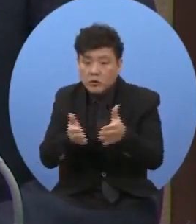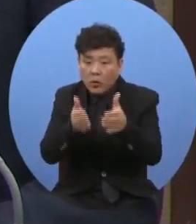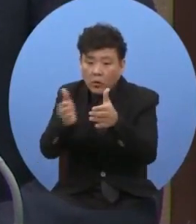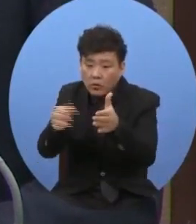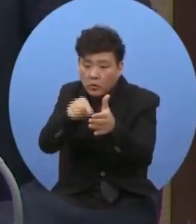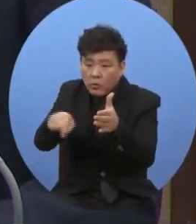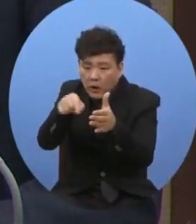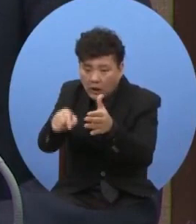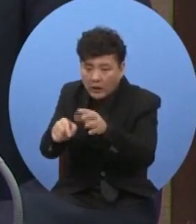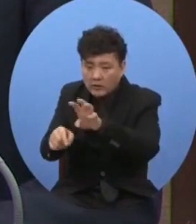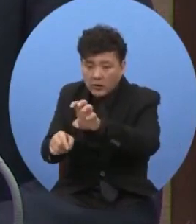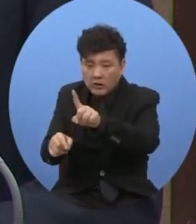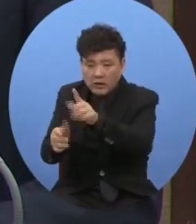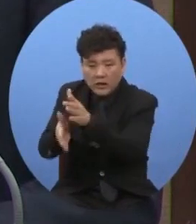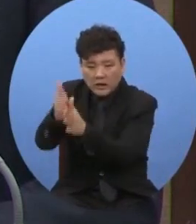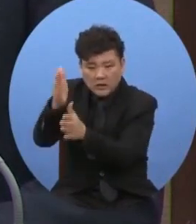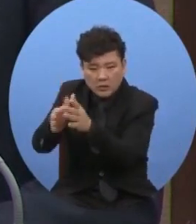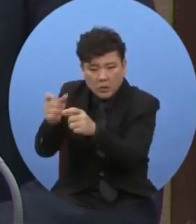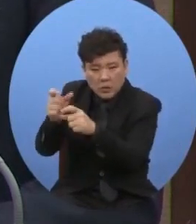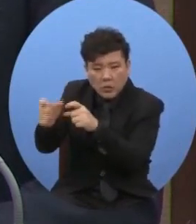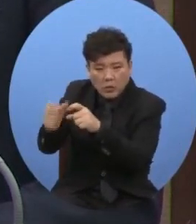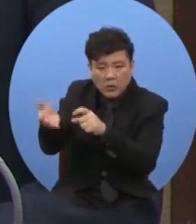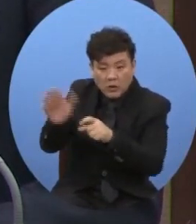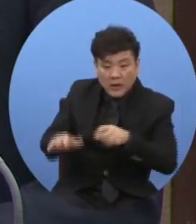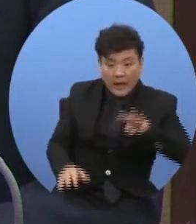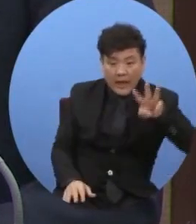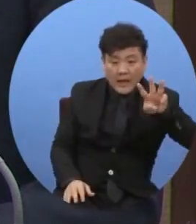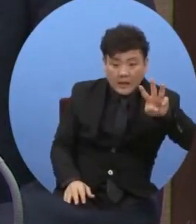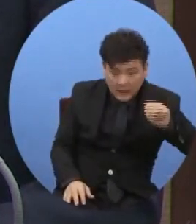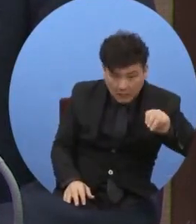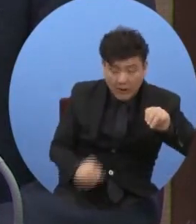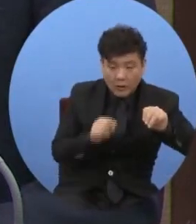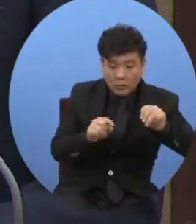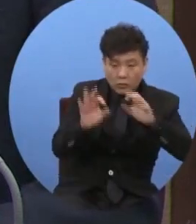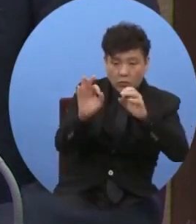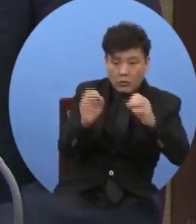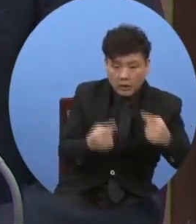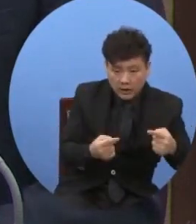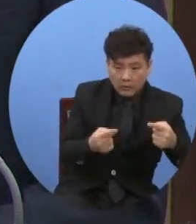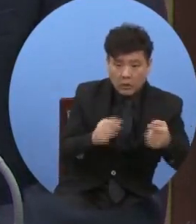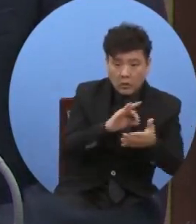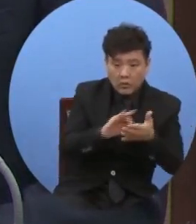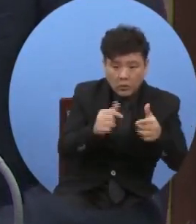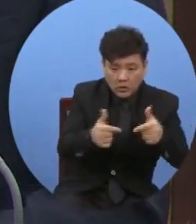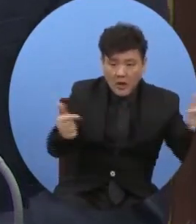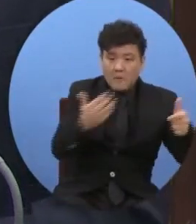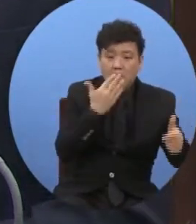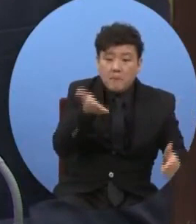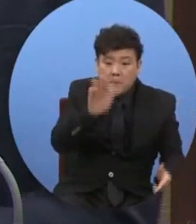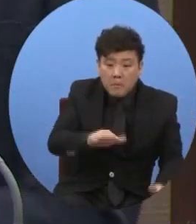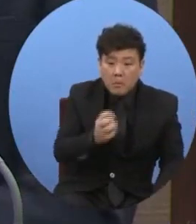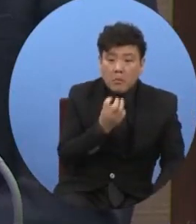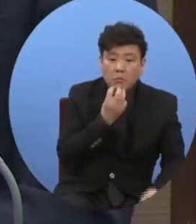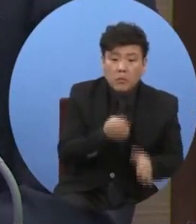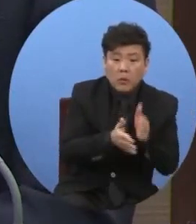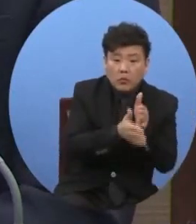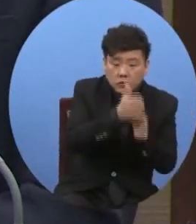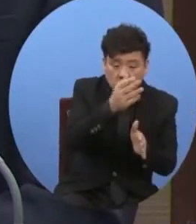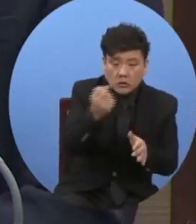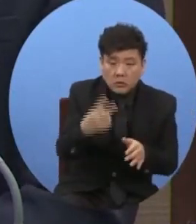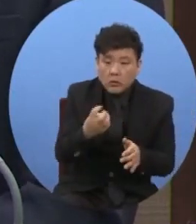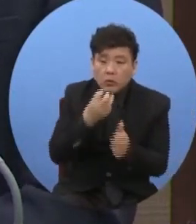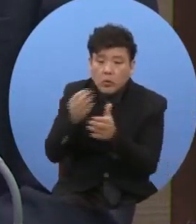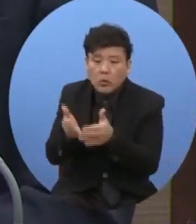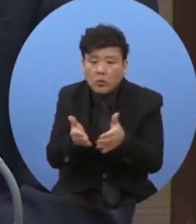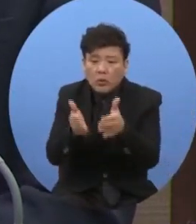의미에서 3만 원으로 낮추면 뭐 이용하는 인원수는 획기적으로 늘어날 수 있지만, 서울시도 그렇고 들어오는 경기도의 지자체들도